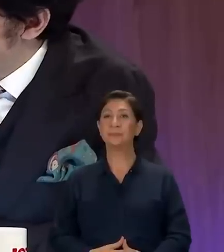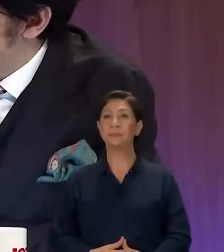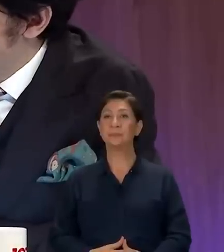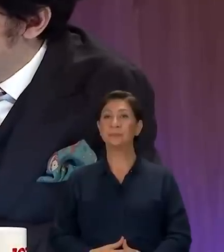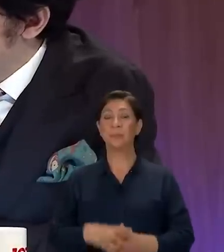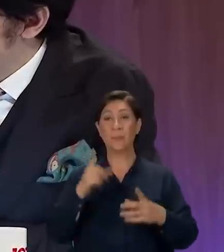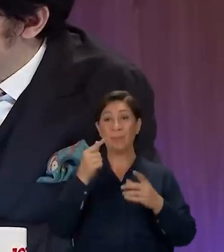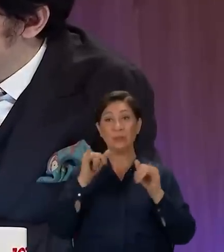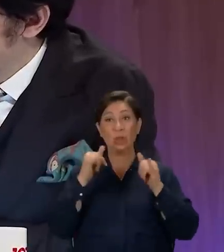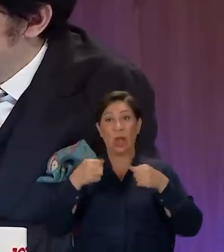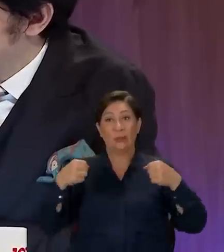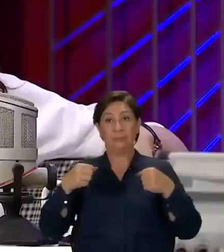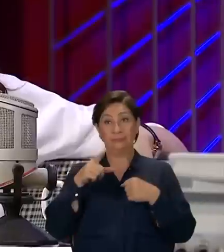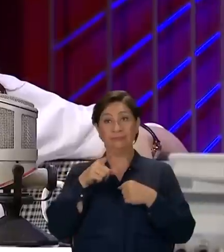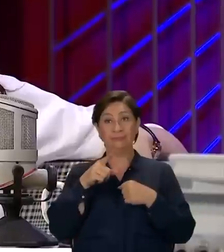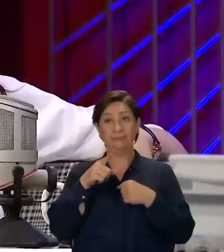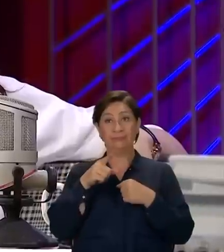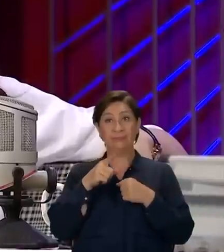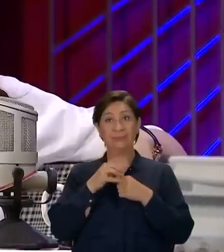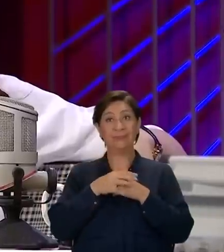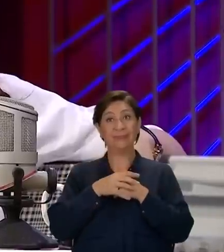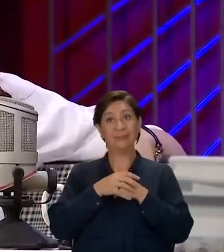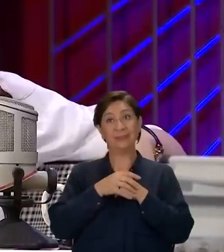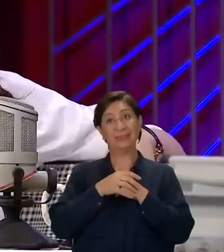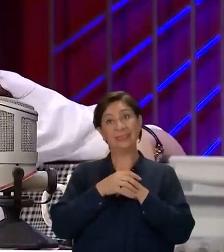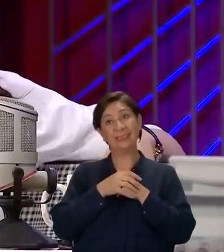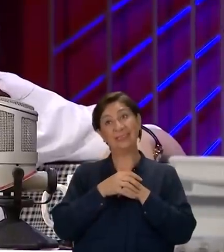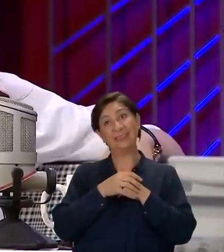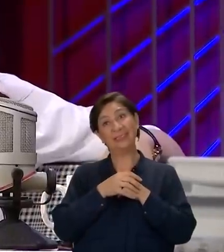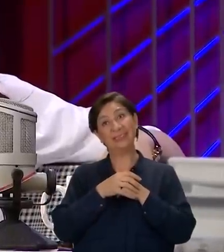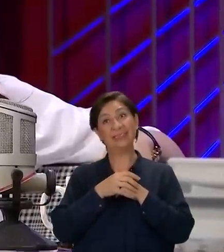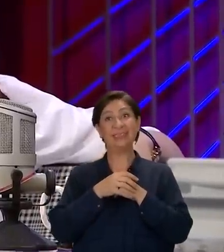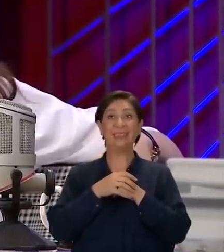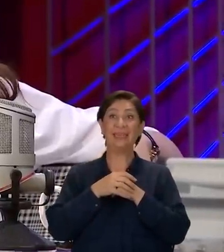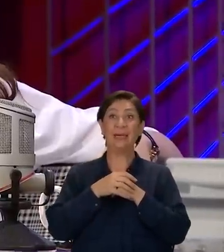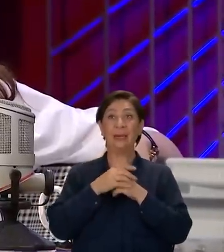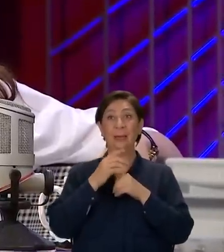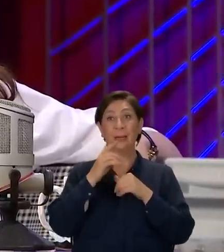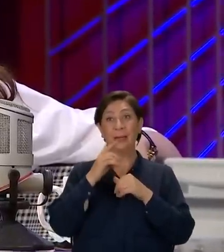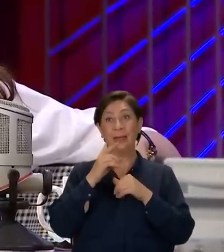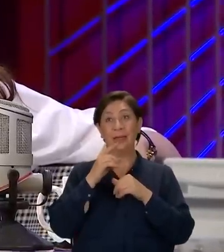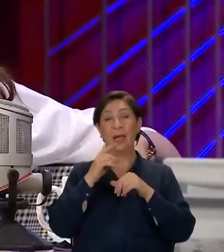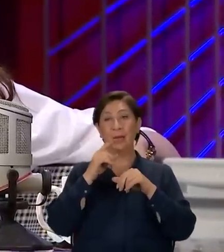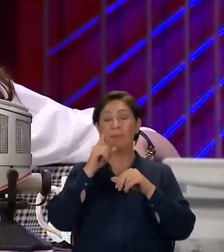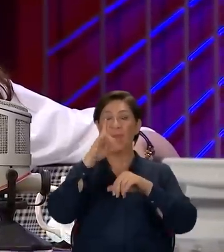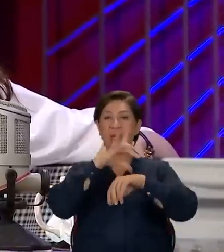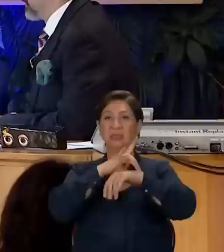ama biraz kilo almışsın. Biraz. Ha? Evet. Hı? O yani bir anoreksiya.